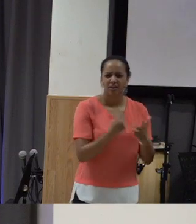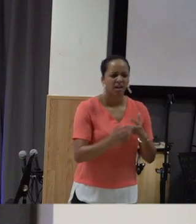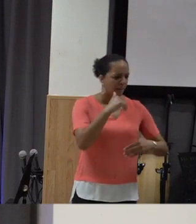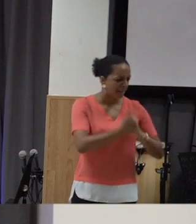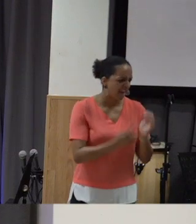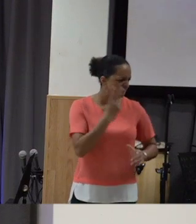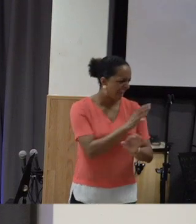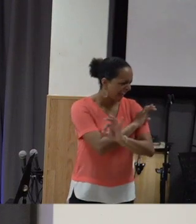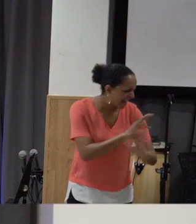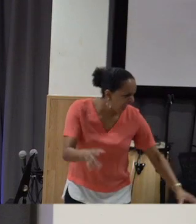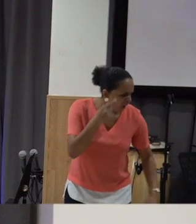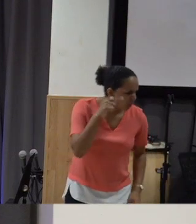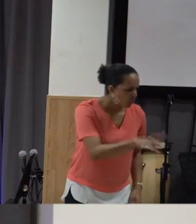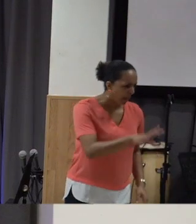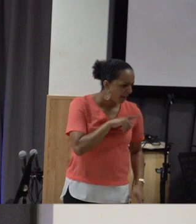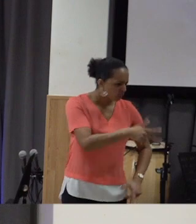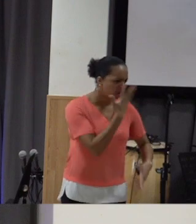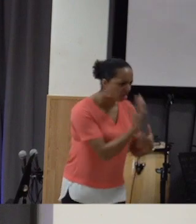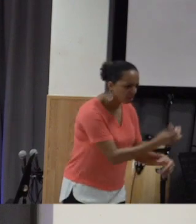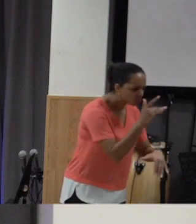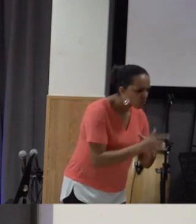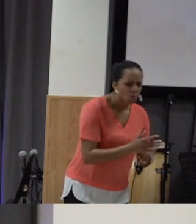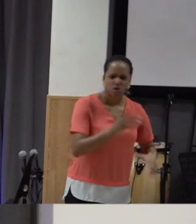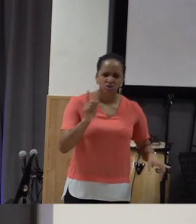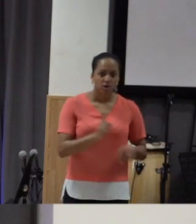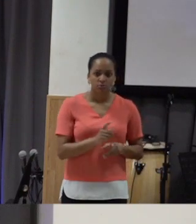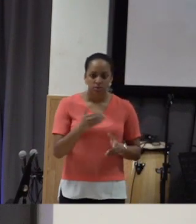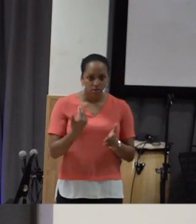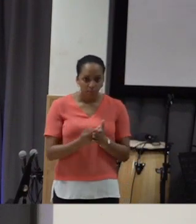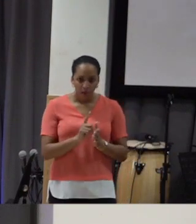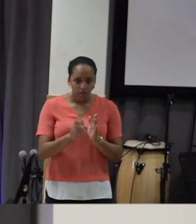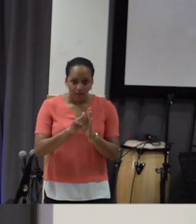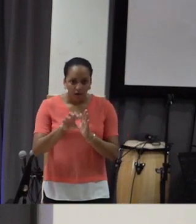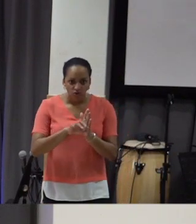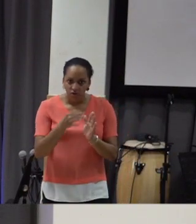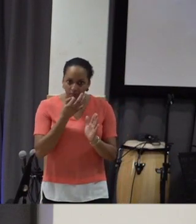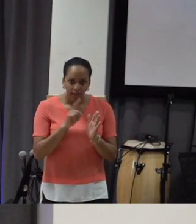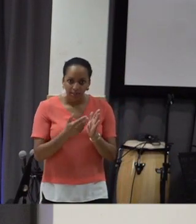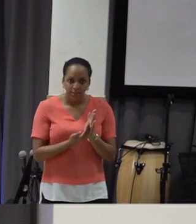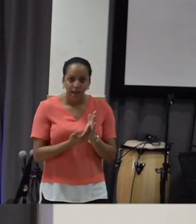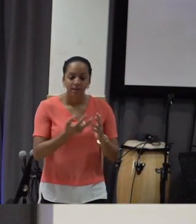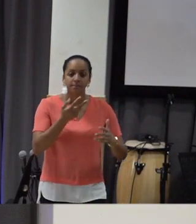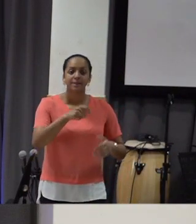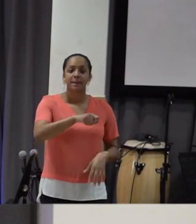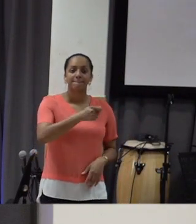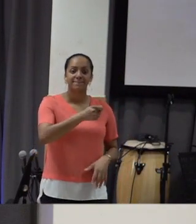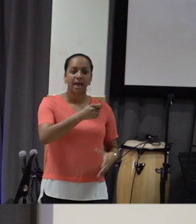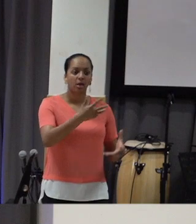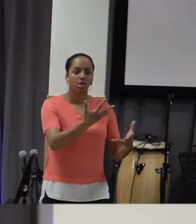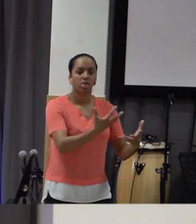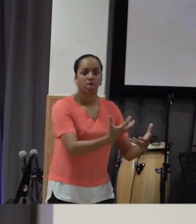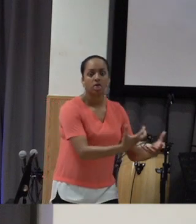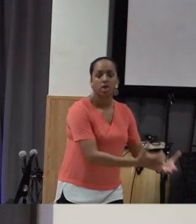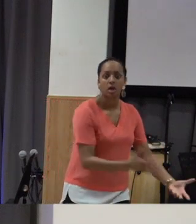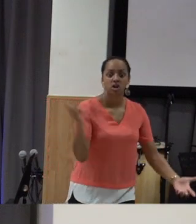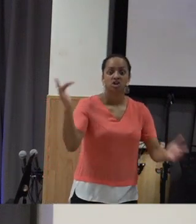bonne solution de punir les gens qui tombent? Ce n'est pas la mentalité de l'évangile. La mentalité de l'évangile, c'est Pierre qui s'enfonce dans l'eau et Jésus qui lui prend la main